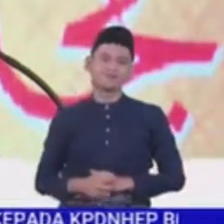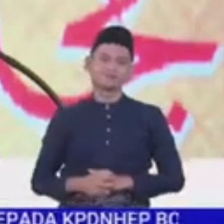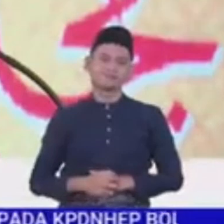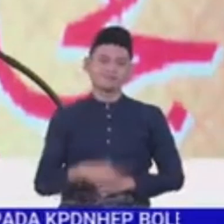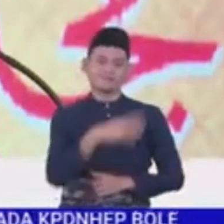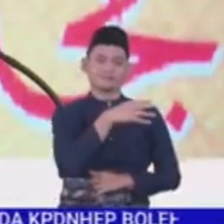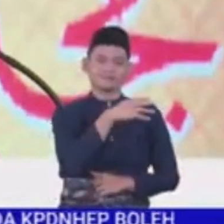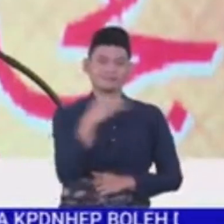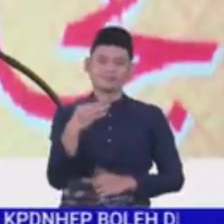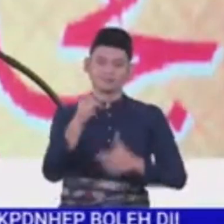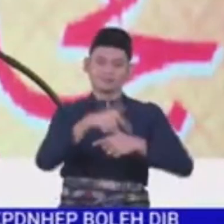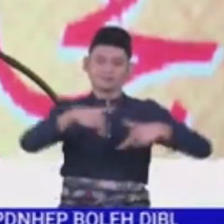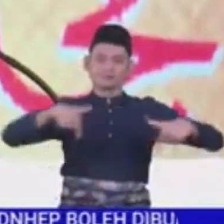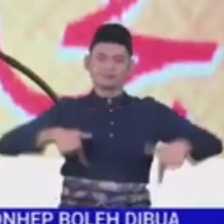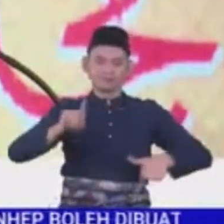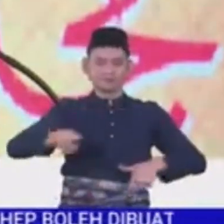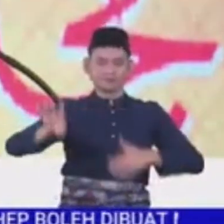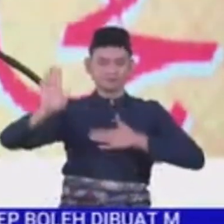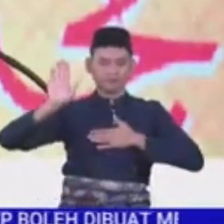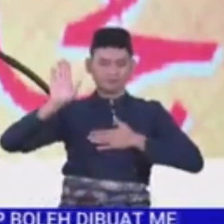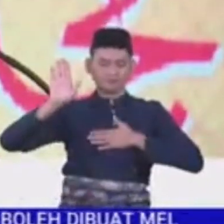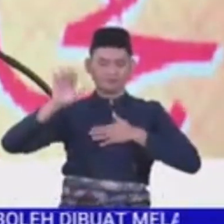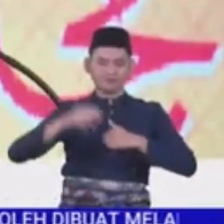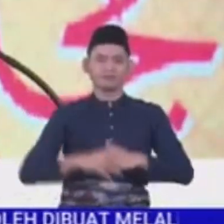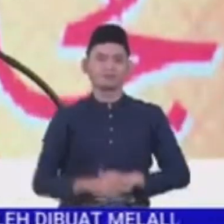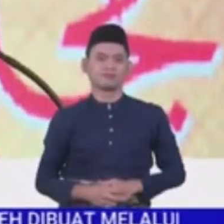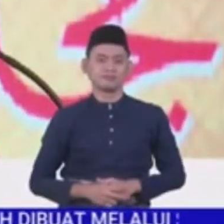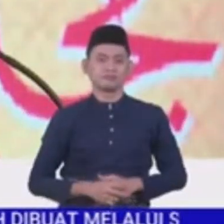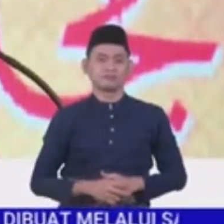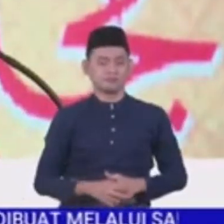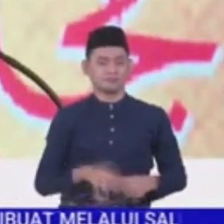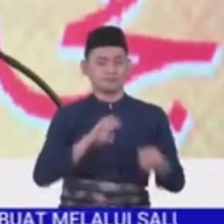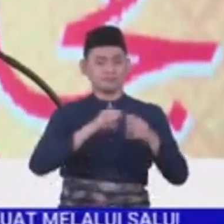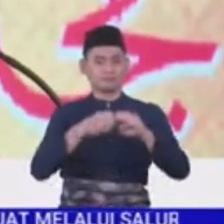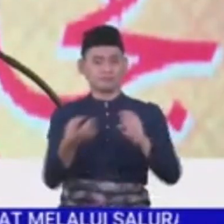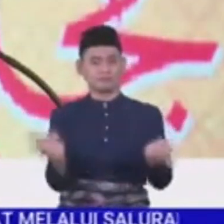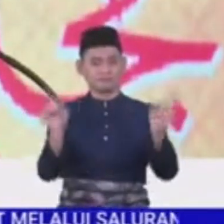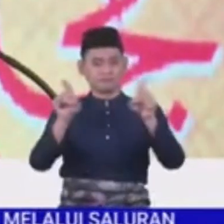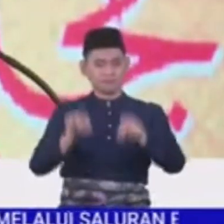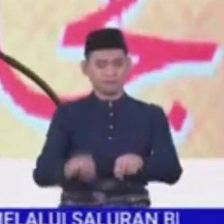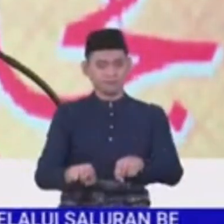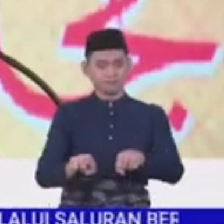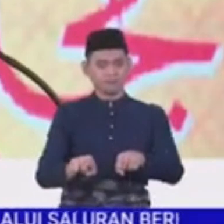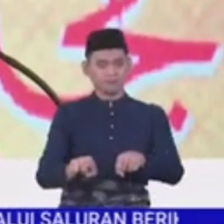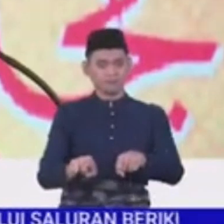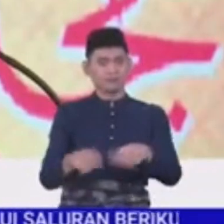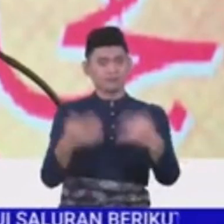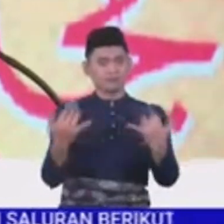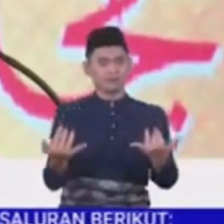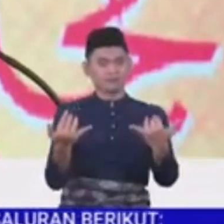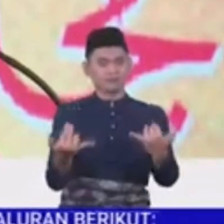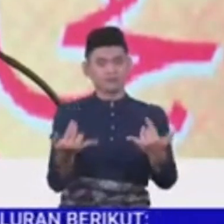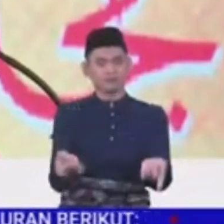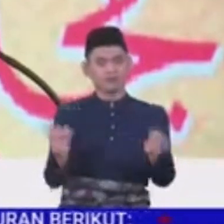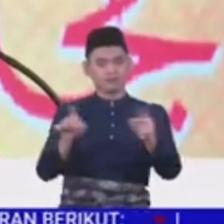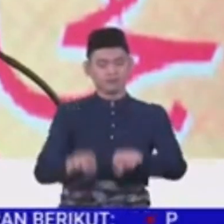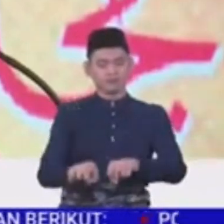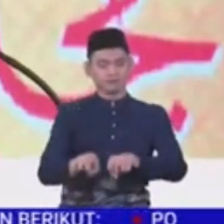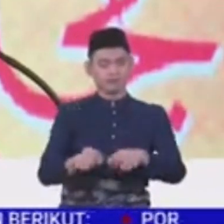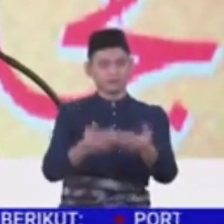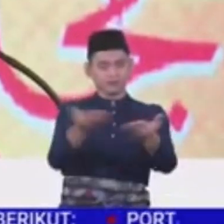Hai dan Berani mengakui kesalahan Hai ancaman besar yang sedang melanda